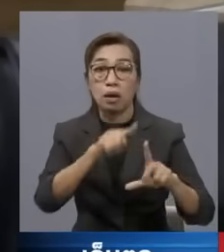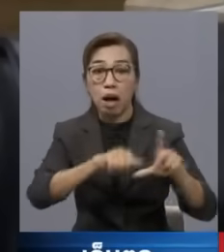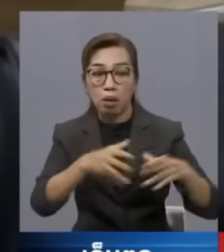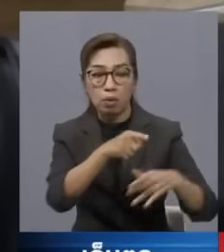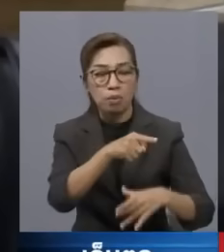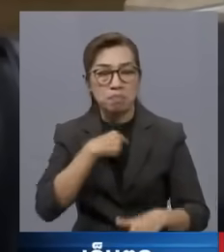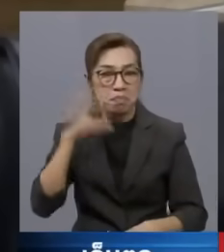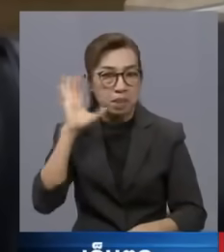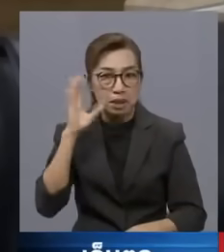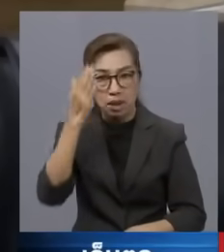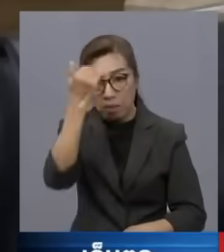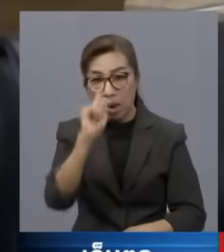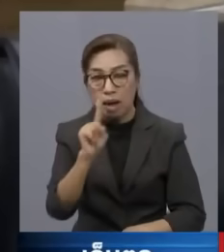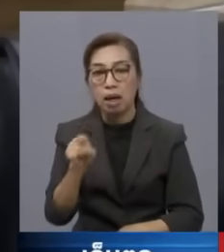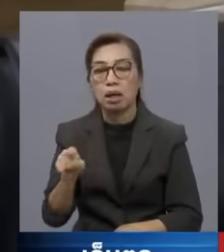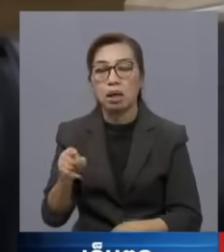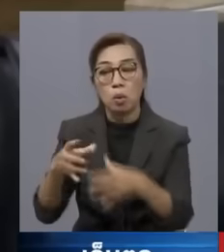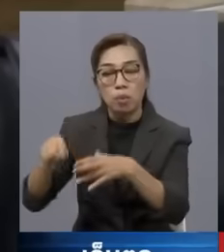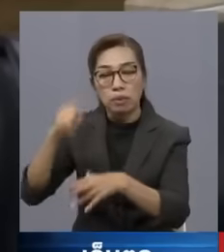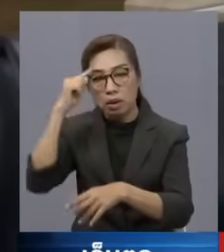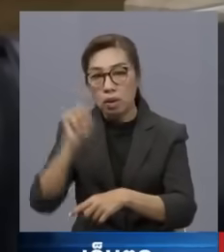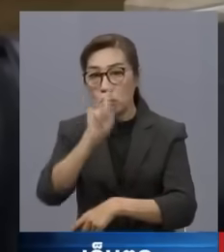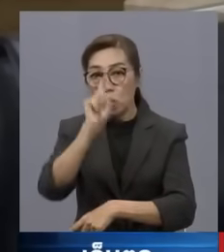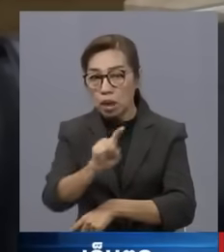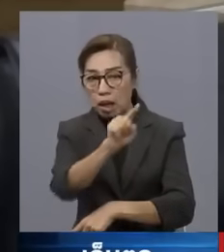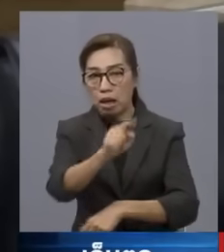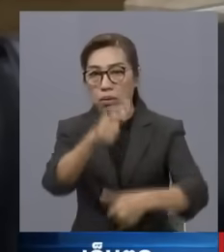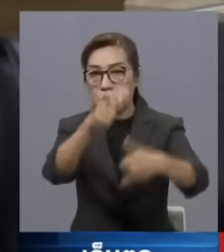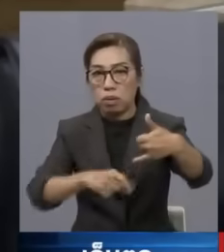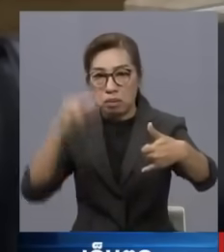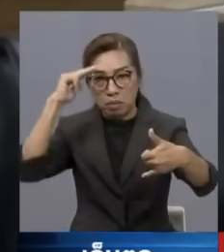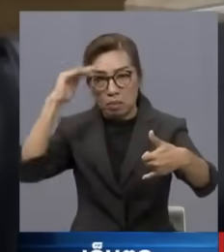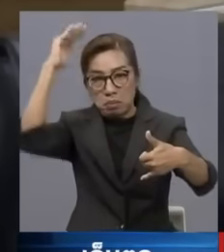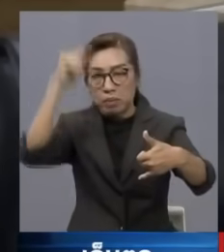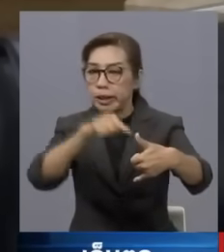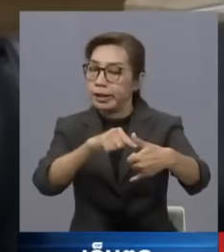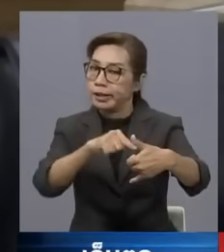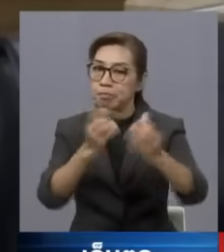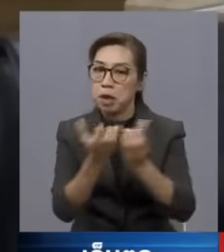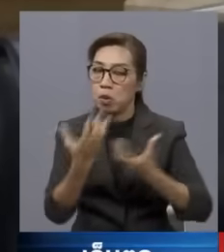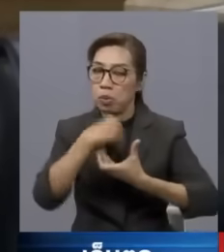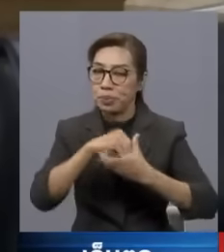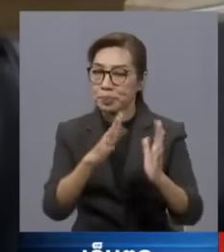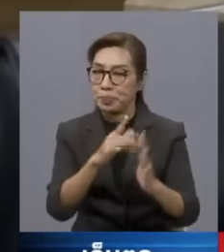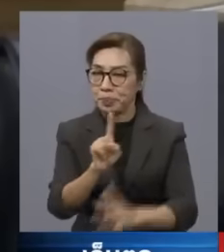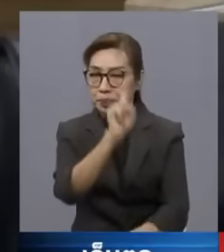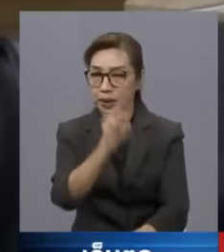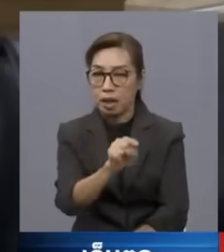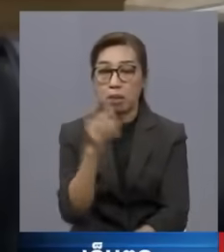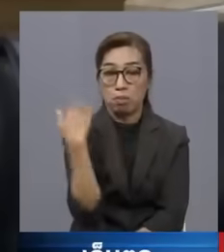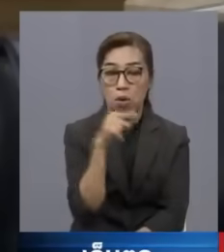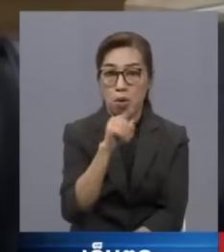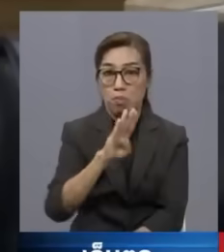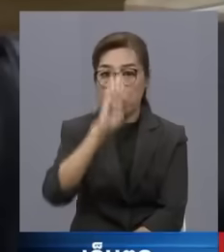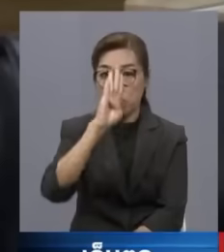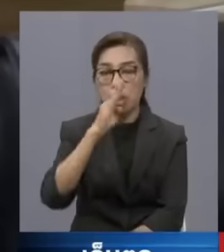สายแข็งนั้นติดใจปัญหาคุณสมบัติด้านจริยธรรมนะฮะคือต้องการคนดีอ่ะธรรมาภิบาลของคุณเศรษฐาขณะเป็น